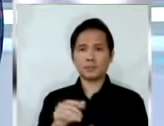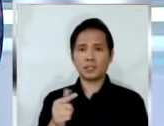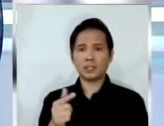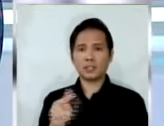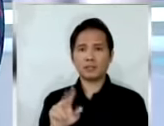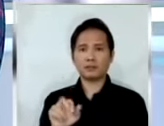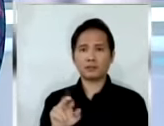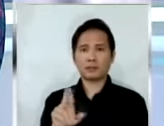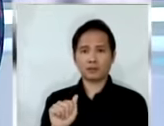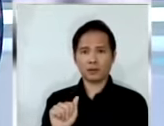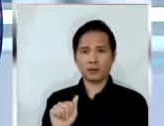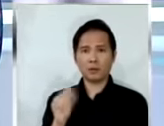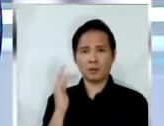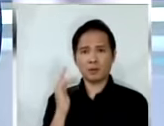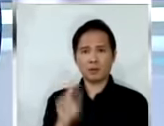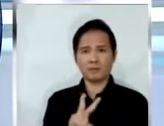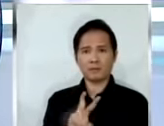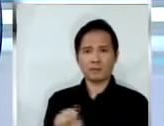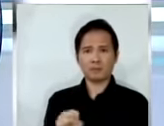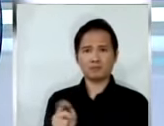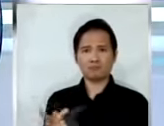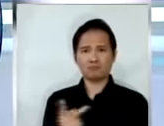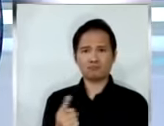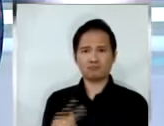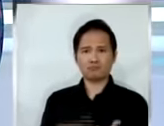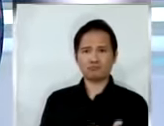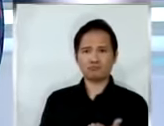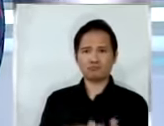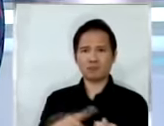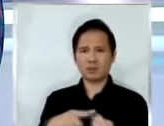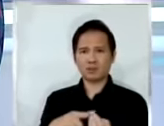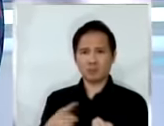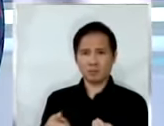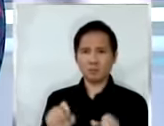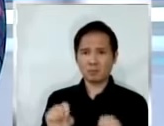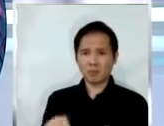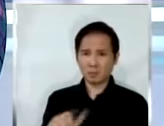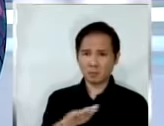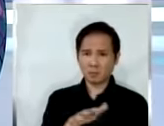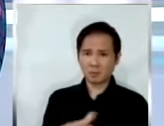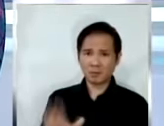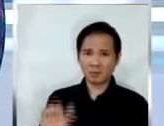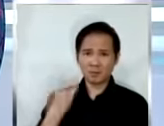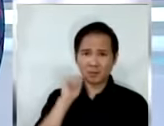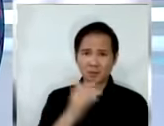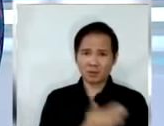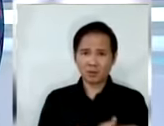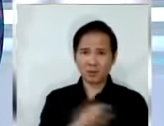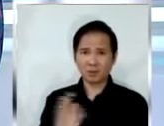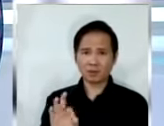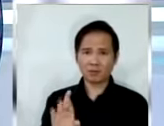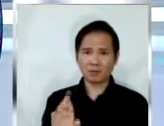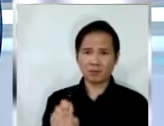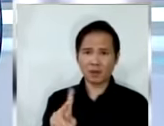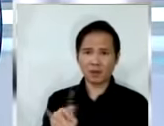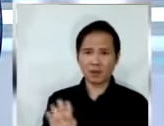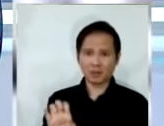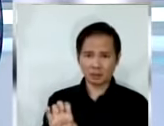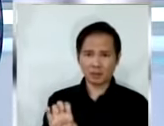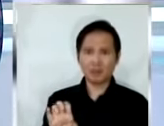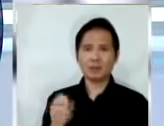netizen na gahasain ang anak niyang si Frankie Pangilinan. Nagsimula na po ang NBI na mangalap ng impormasyon tungkol